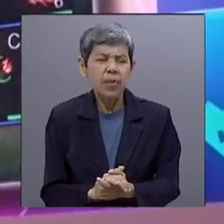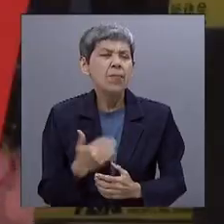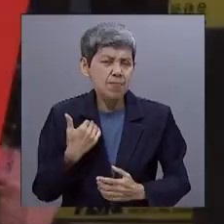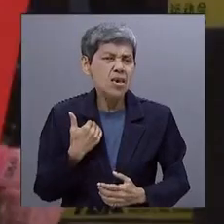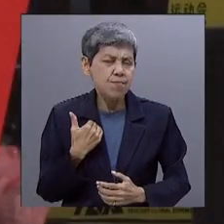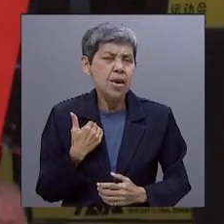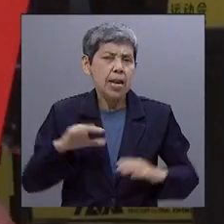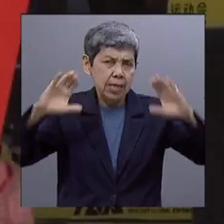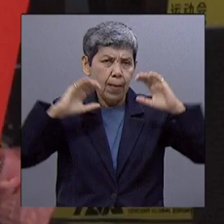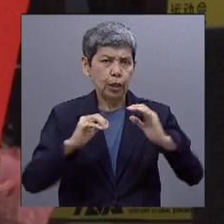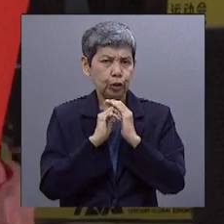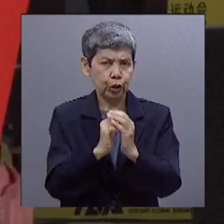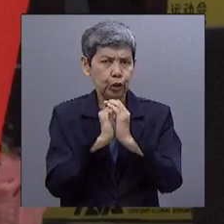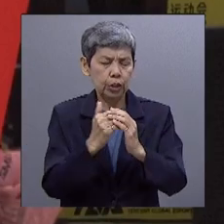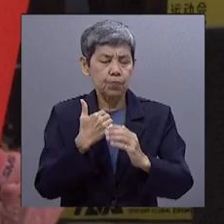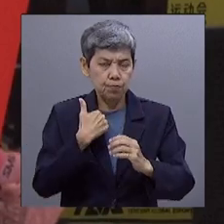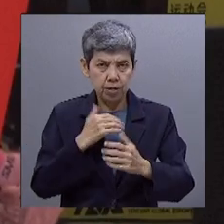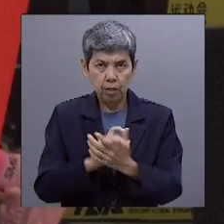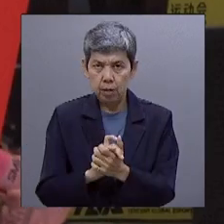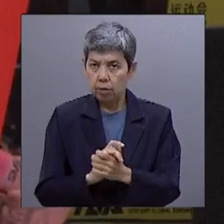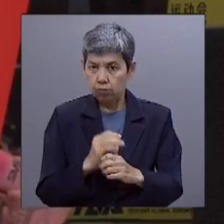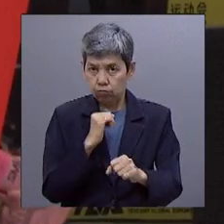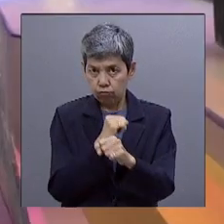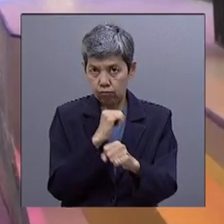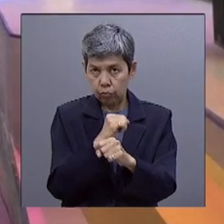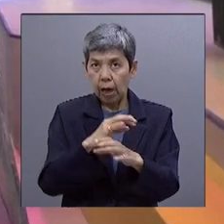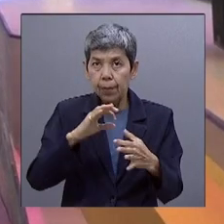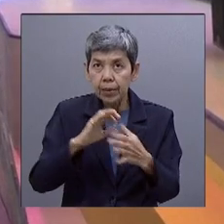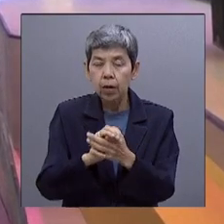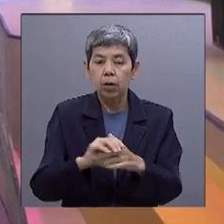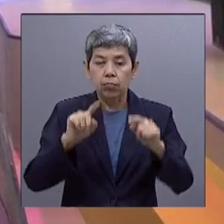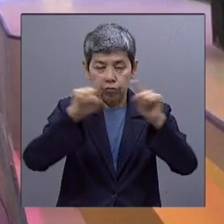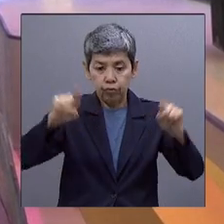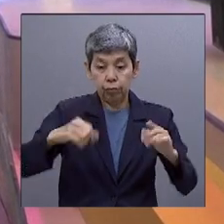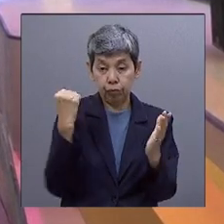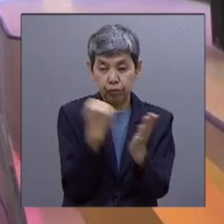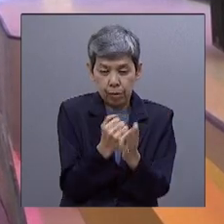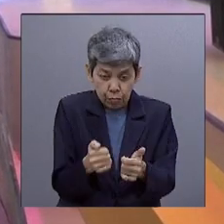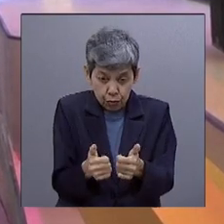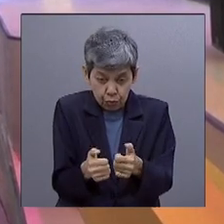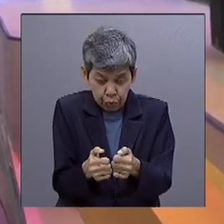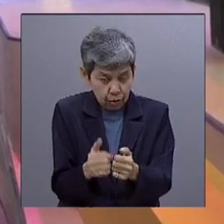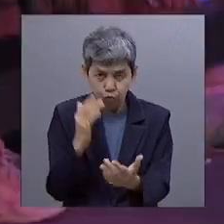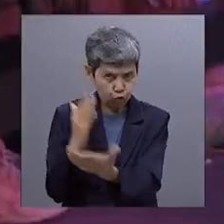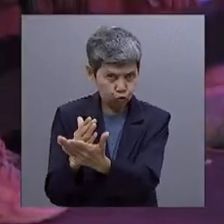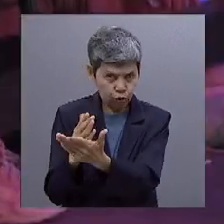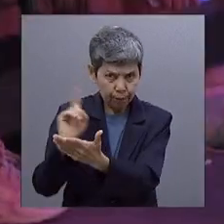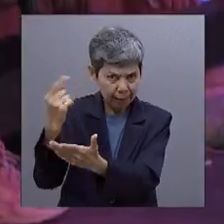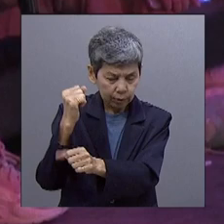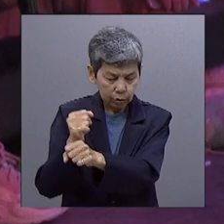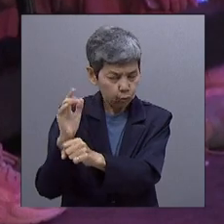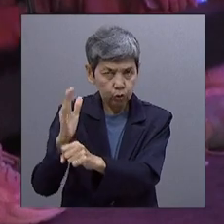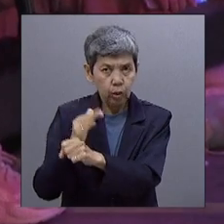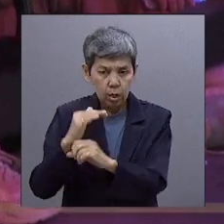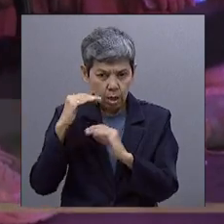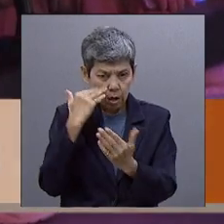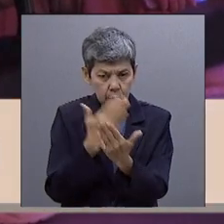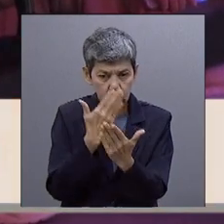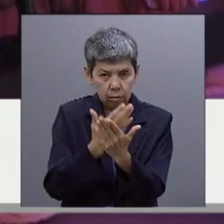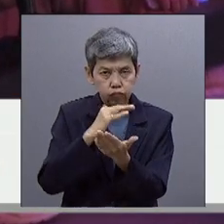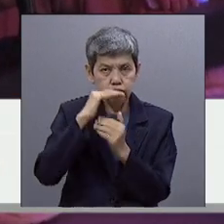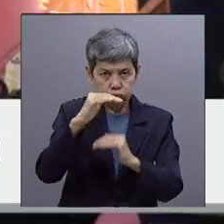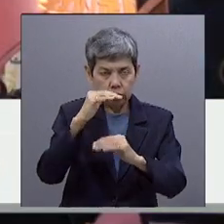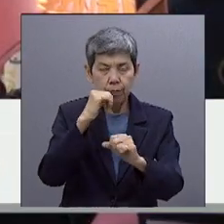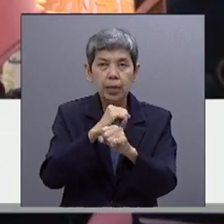ช่วงรัฐบาลจีนนะคะยังได้ระงับการออกใบอนุญาตให้เกมใหม่นานถึง 8เดือนแล้วก็กำหนดวงเงินที่